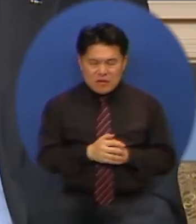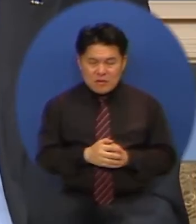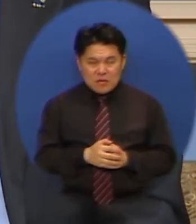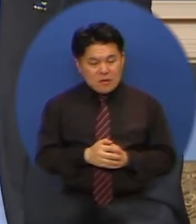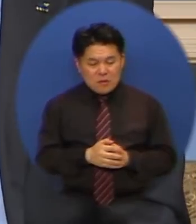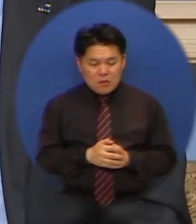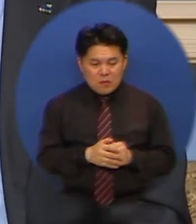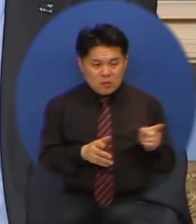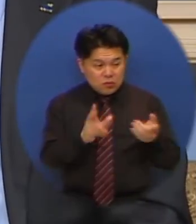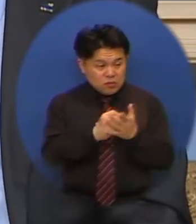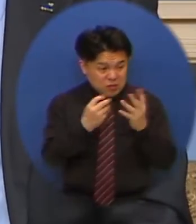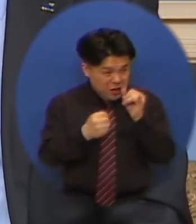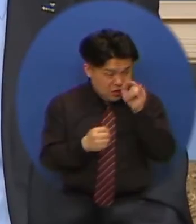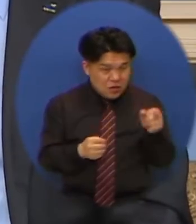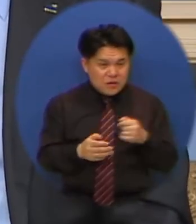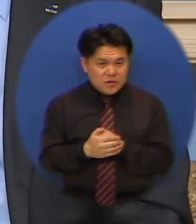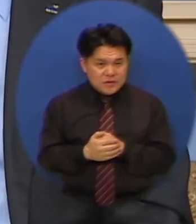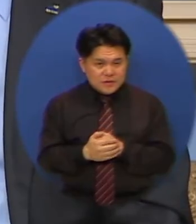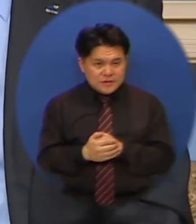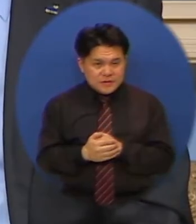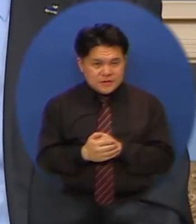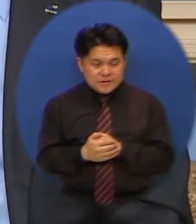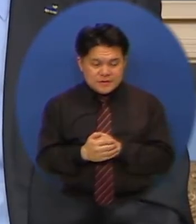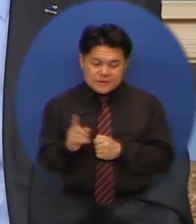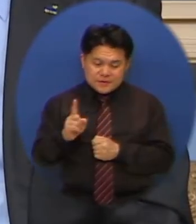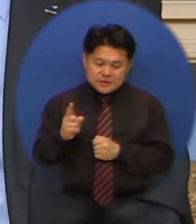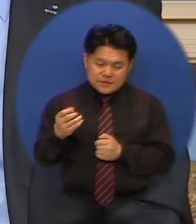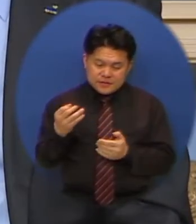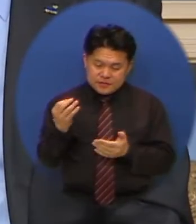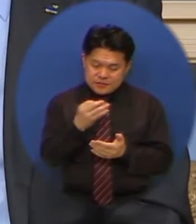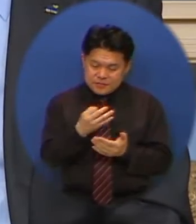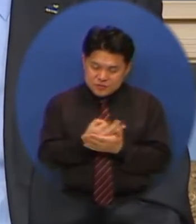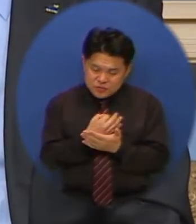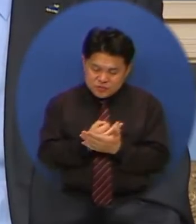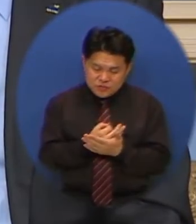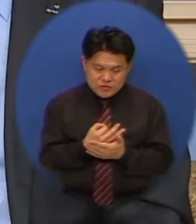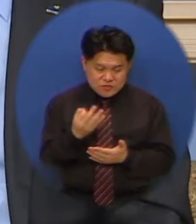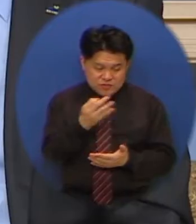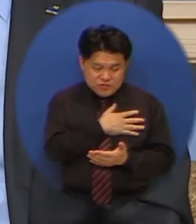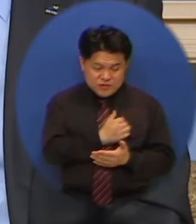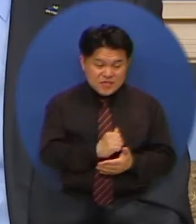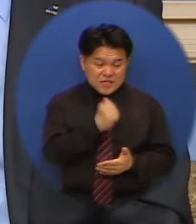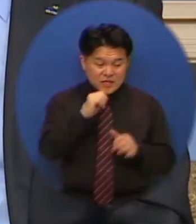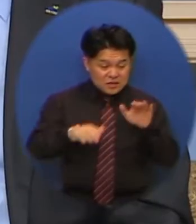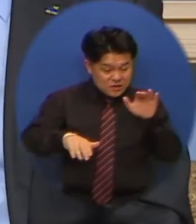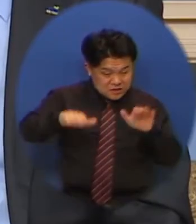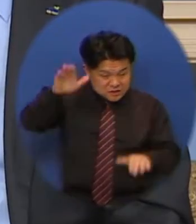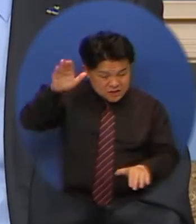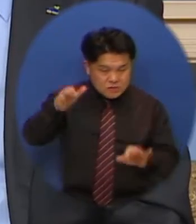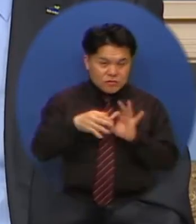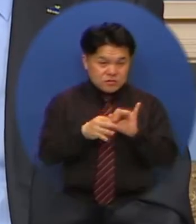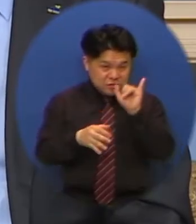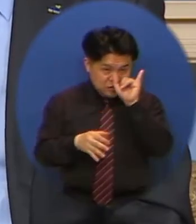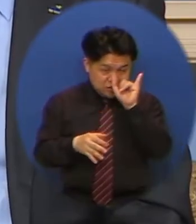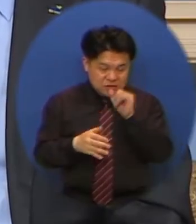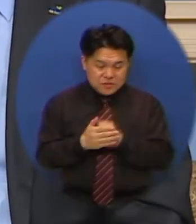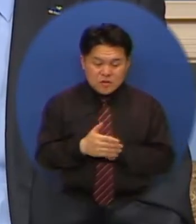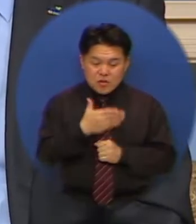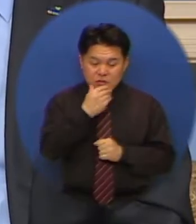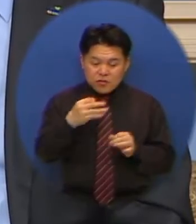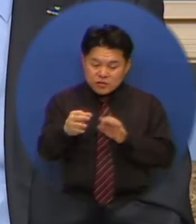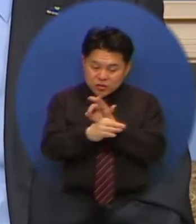계속해서 문제가 발생하고 있는데 뭐 결국은 뭐 양극화의 문제일 것 같아요. 그 복지 경제, 경제 복지